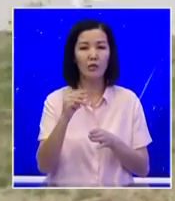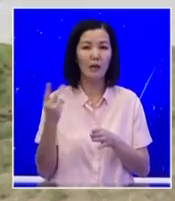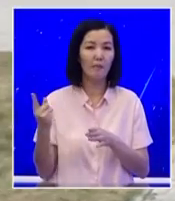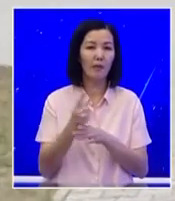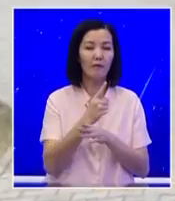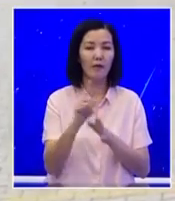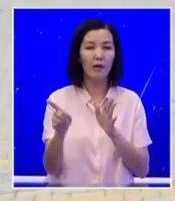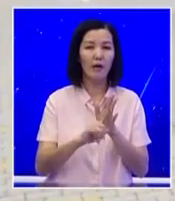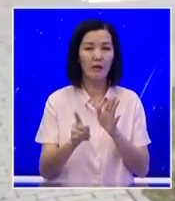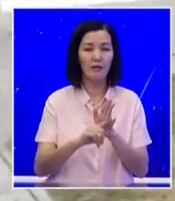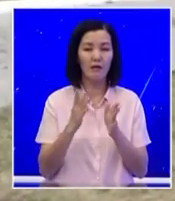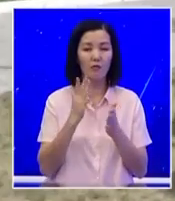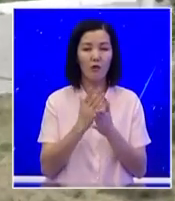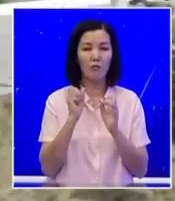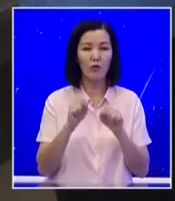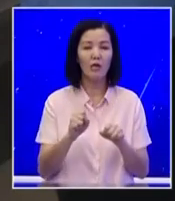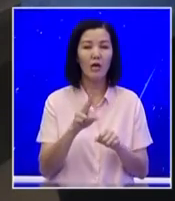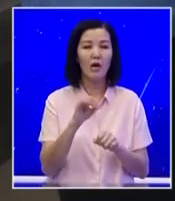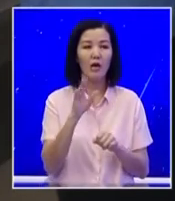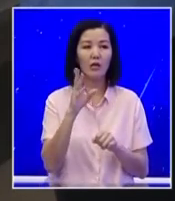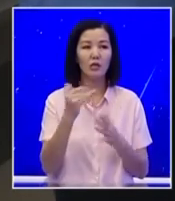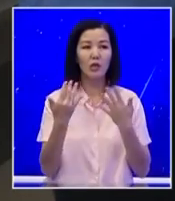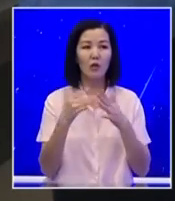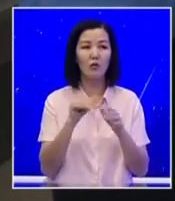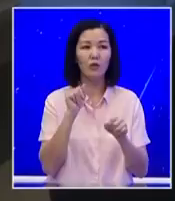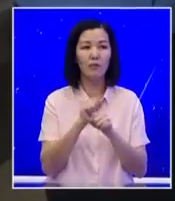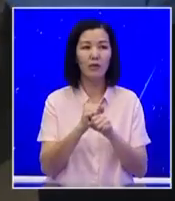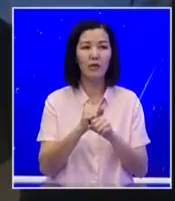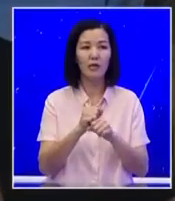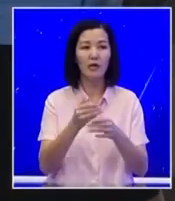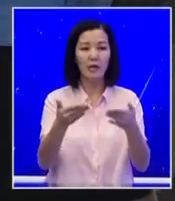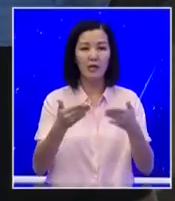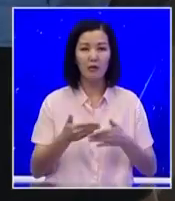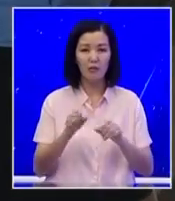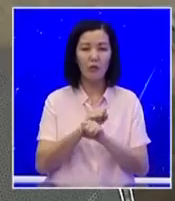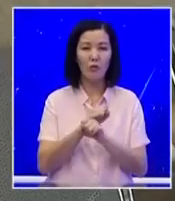рет қатынайды. Бүгінгі күні Ақши ауылындағы бекетте қабылдауға дайындық жүріп жатыр.